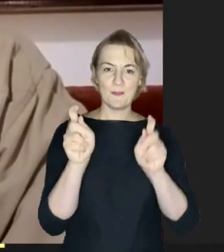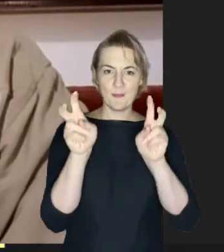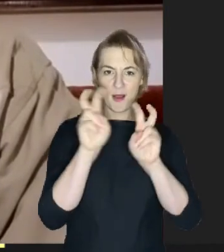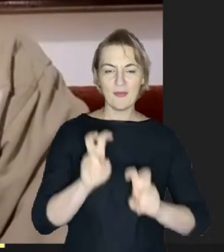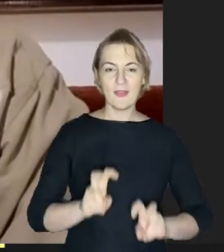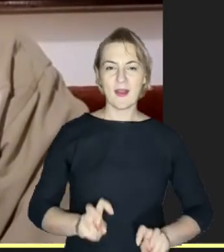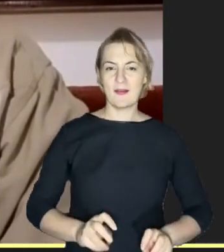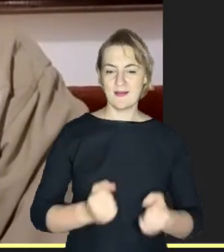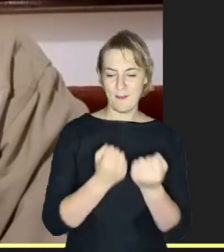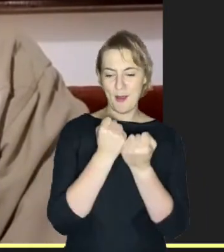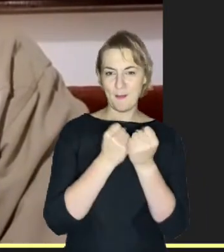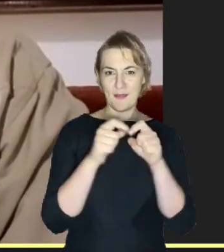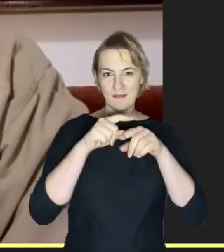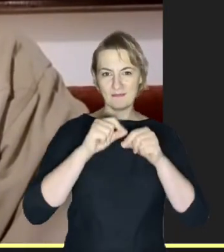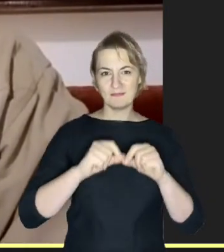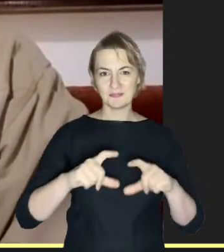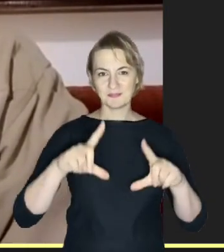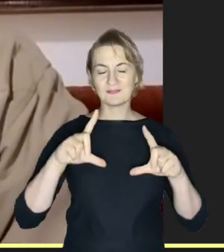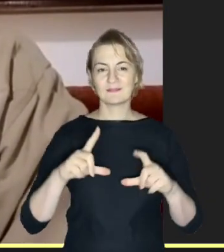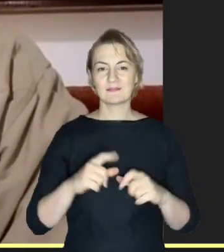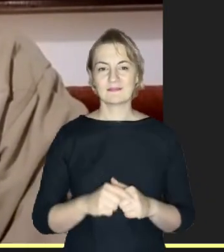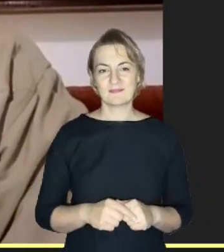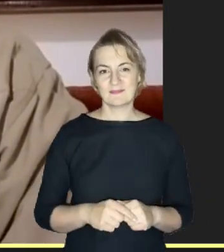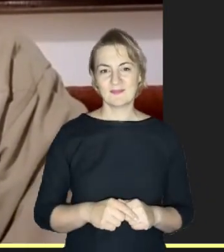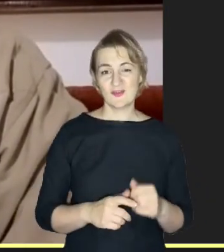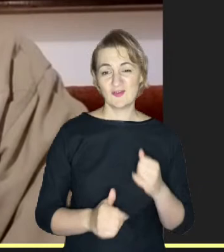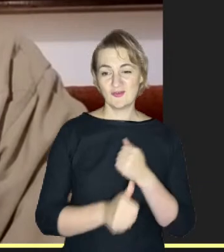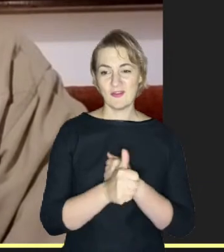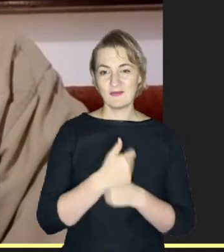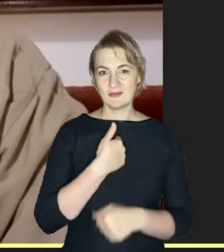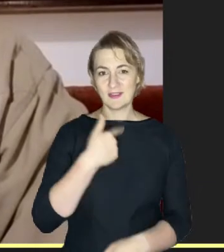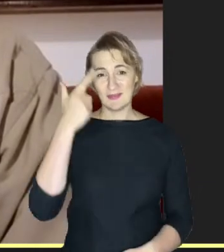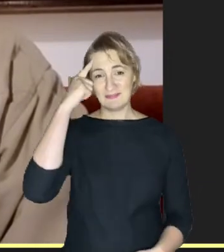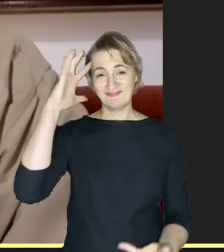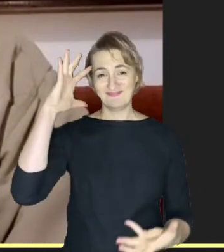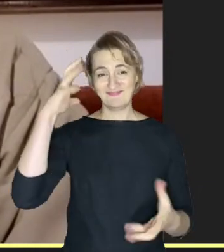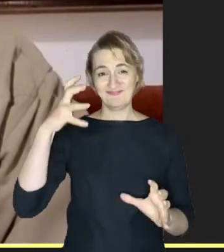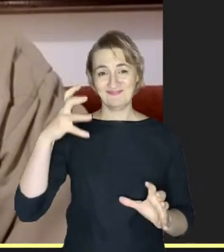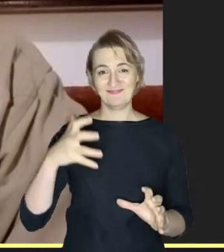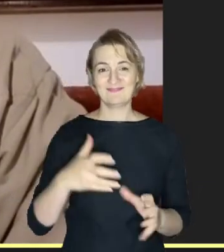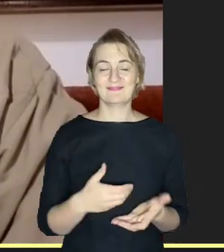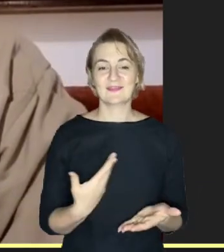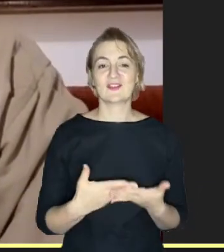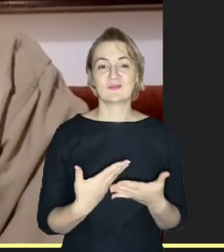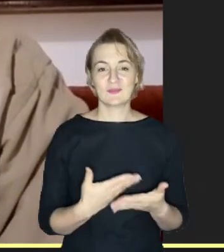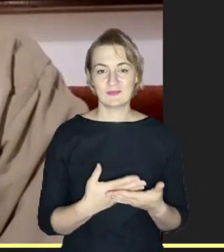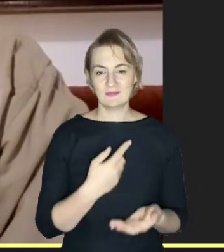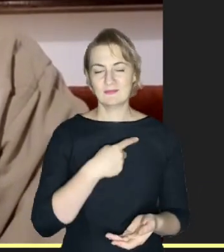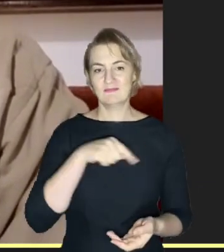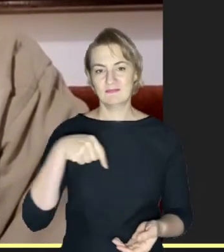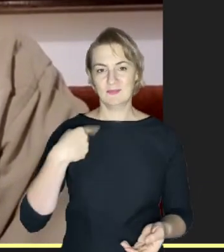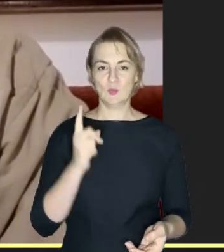naszego totalnego szaleństwa, że my musimy się przekonywać,